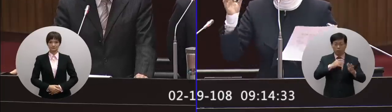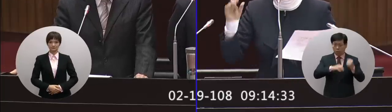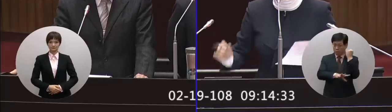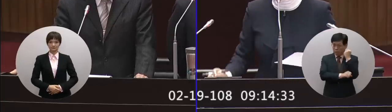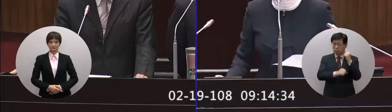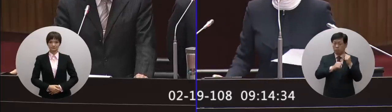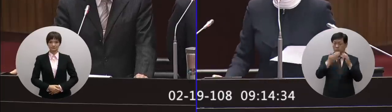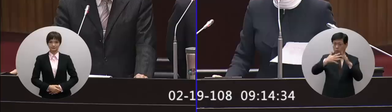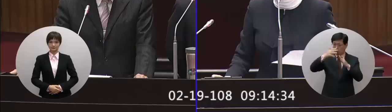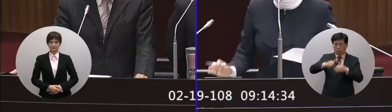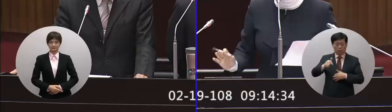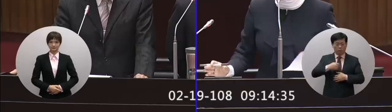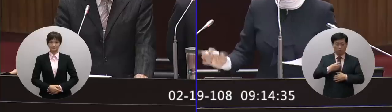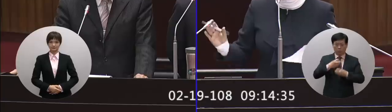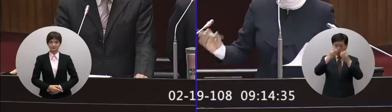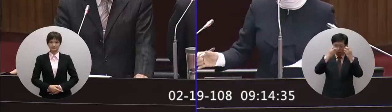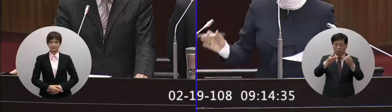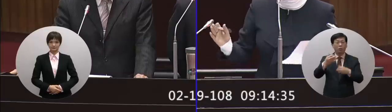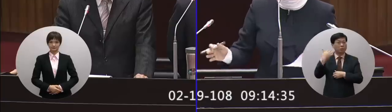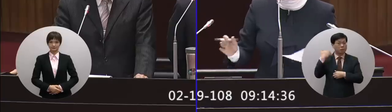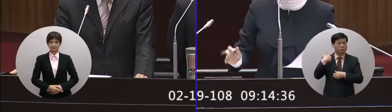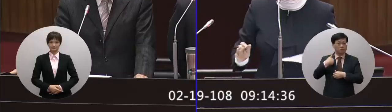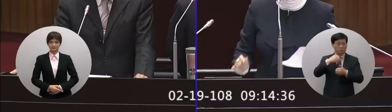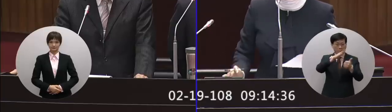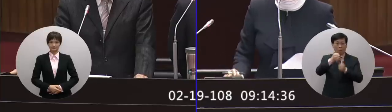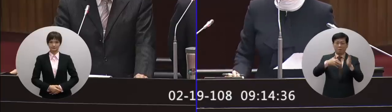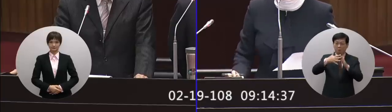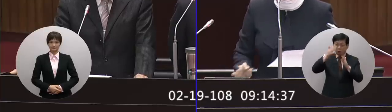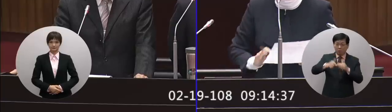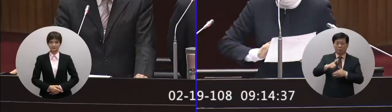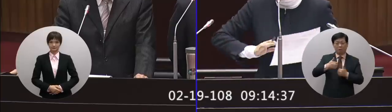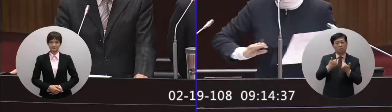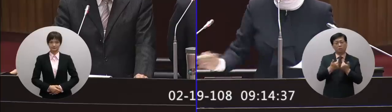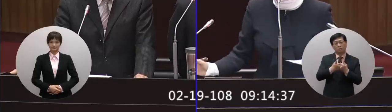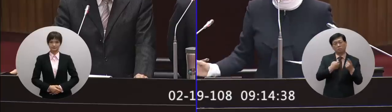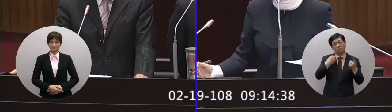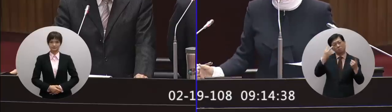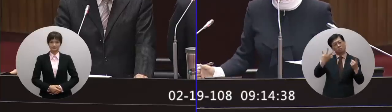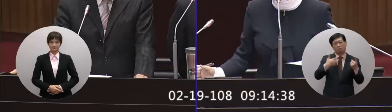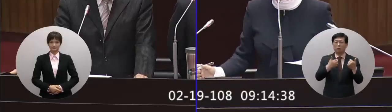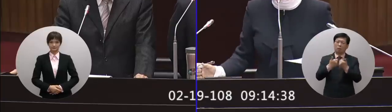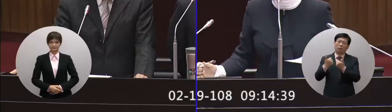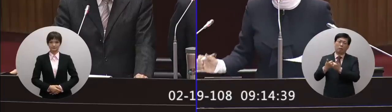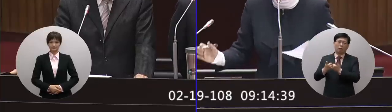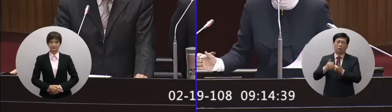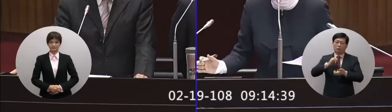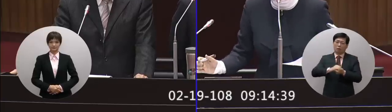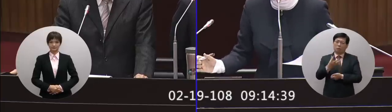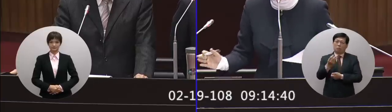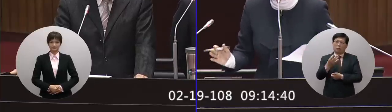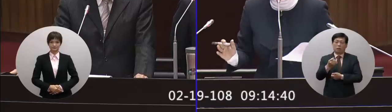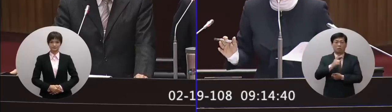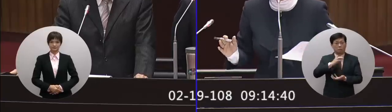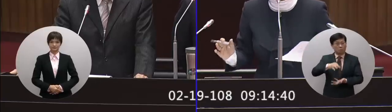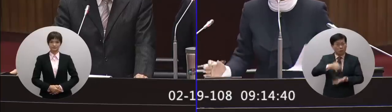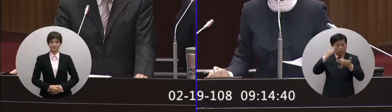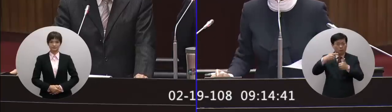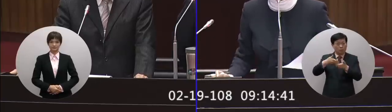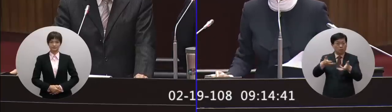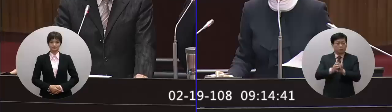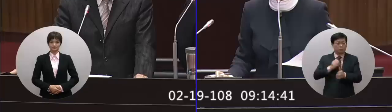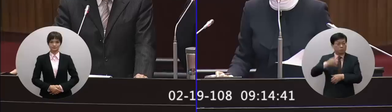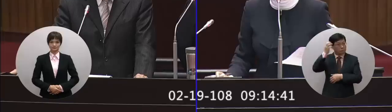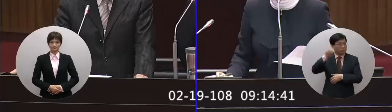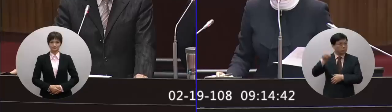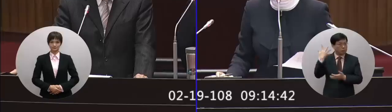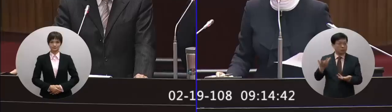们眼睛发亮，否则以前要邀请校长老师们开会，他觉得讳而不决。他们提的意见教育部从来